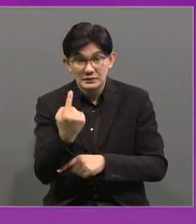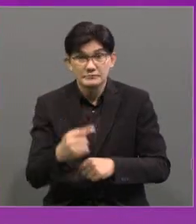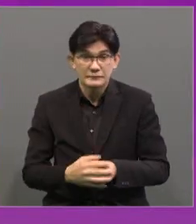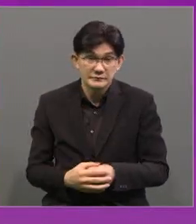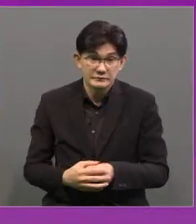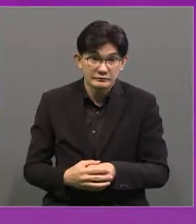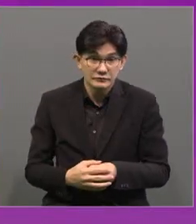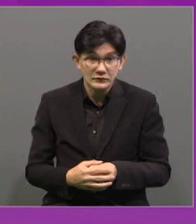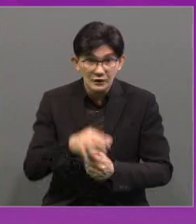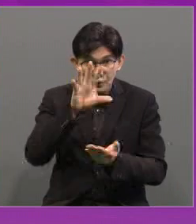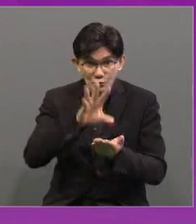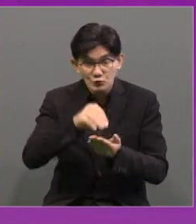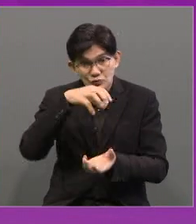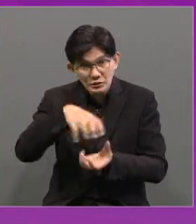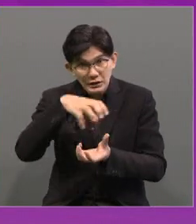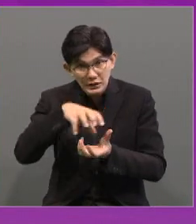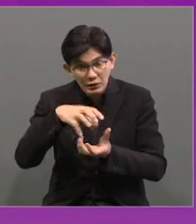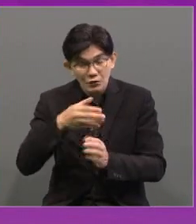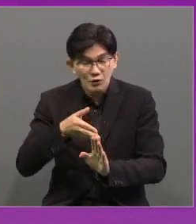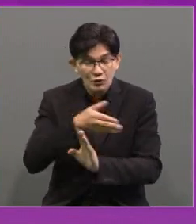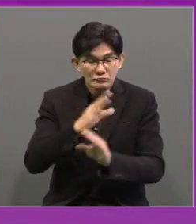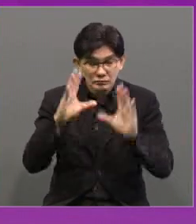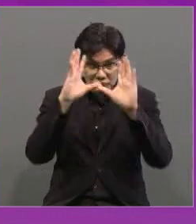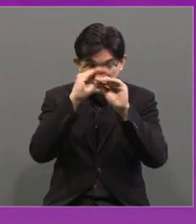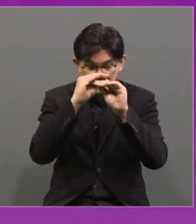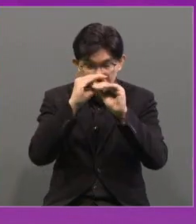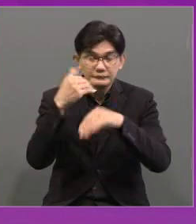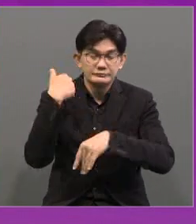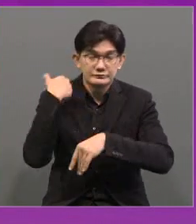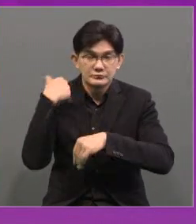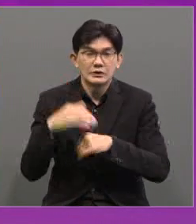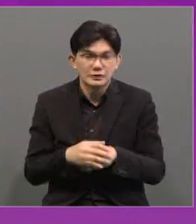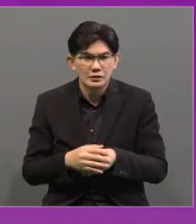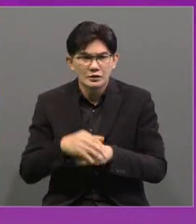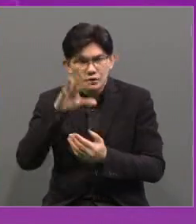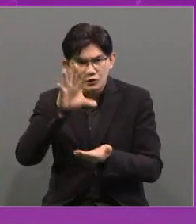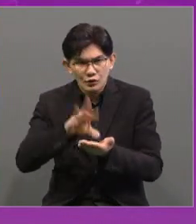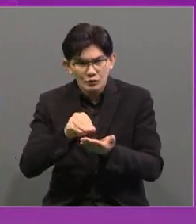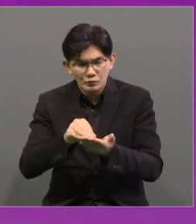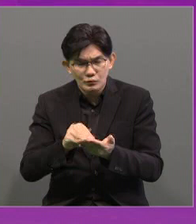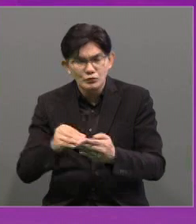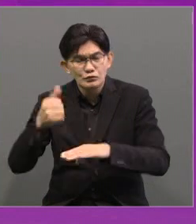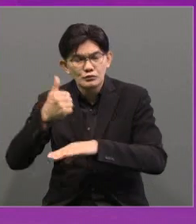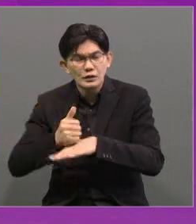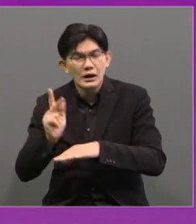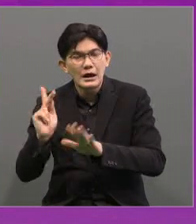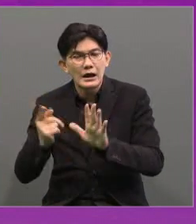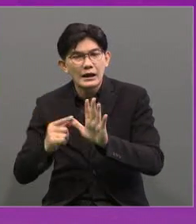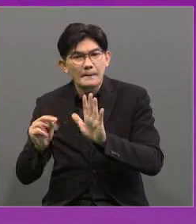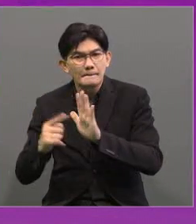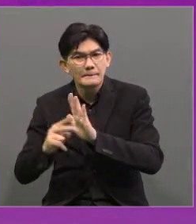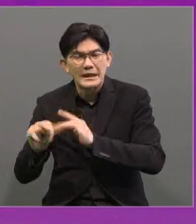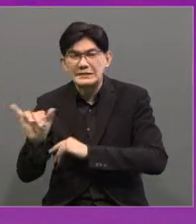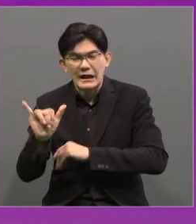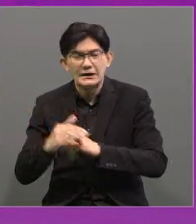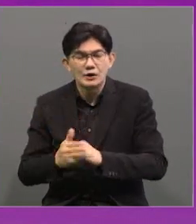ายเนี่ยนะคะอันนี้คือข้อมูลที่ออกมาตั้งแต่เมื่อคืนนี้นะคะเรายังไม่ได้ฟังข้อมูลจากทางตัวกำนันนะคะรวมไปถึงท